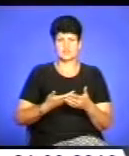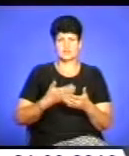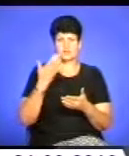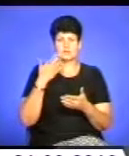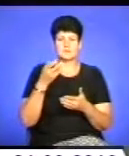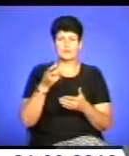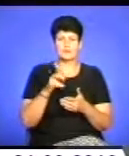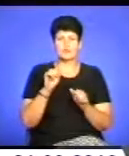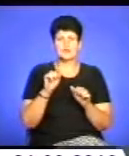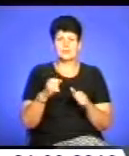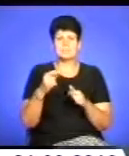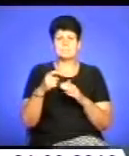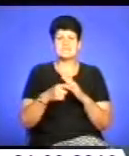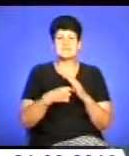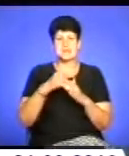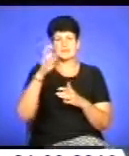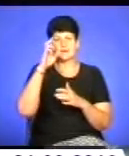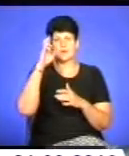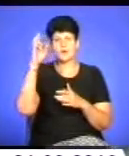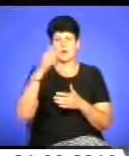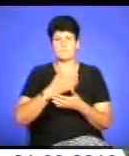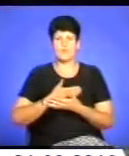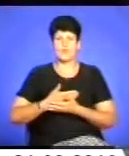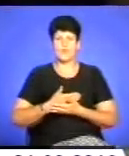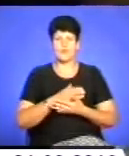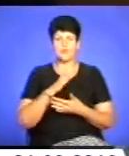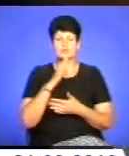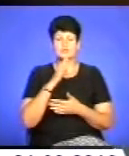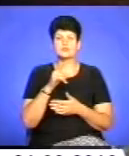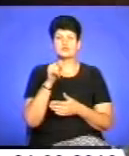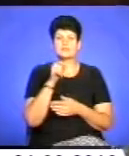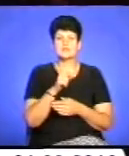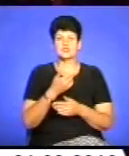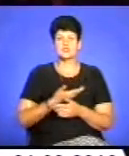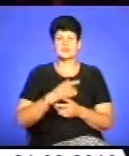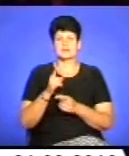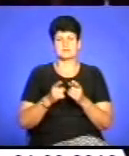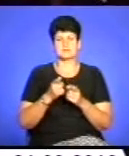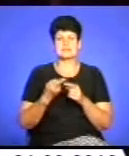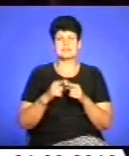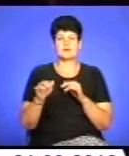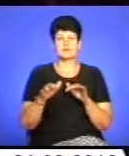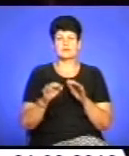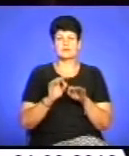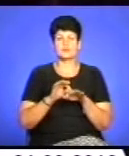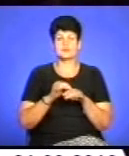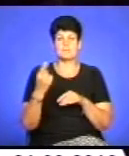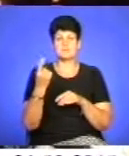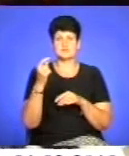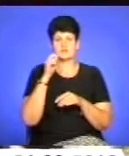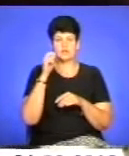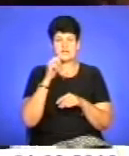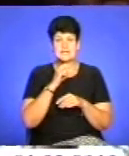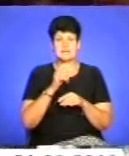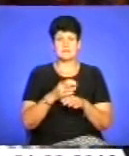щоб вони могли пізнати Бога, Богородицю, і щоб їхнє життя змінилося. Така подія відбувається вперше в Україні і має